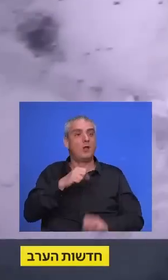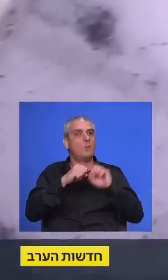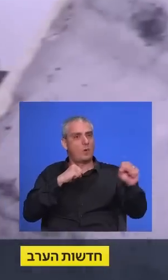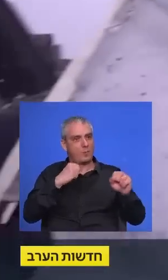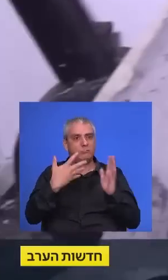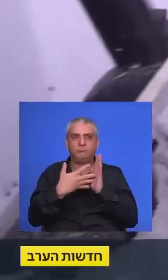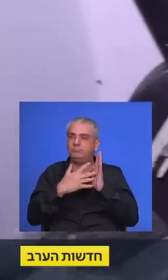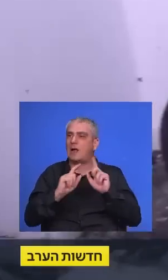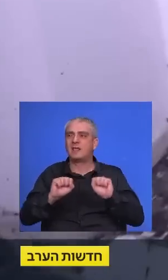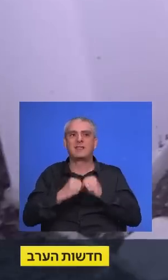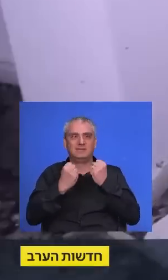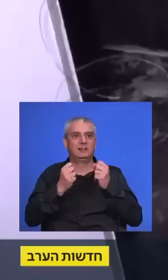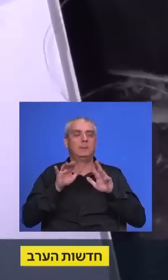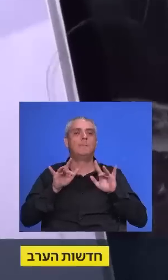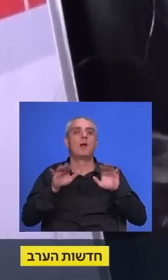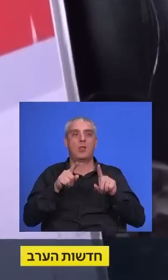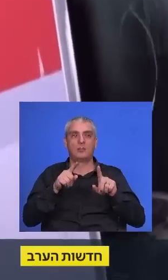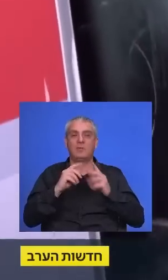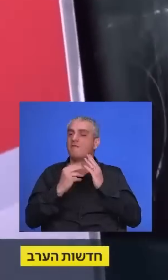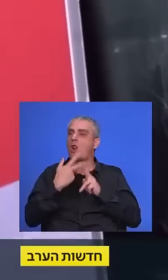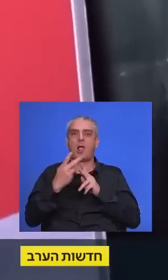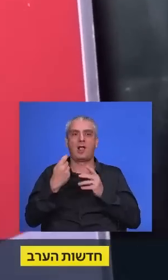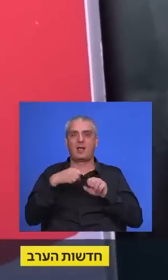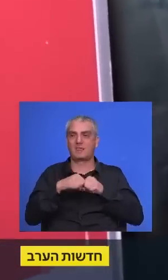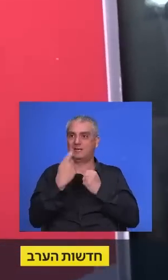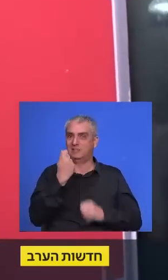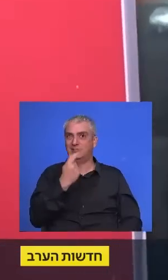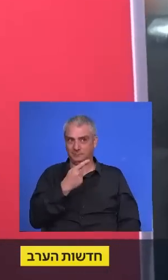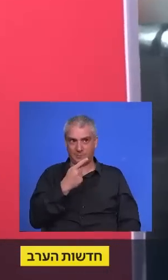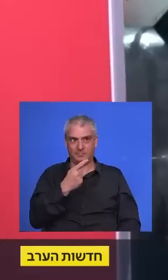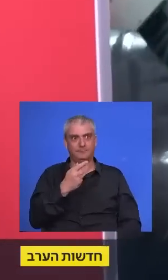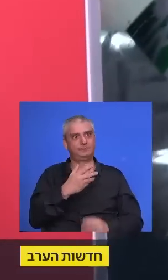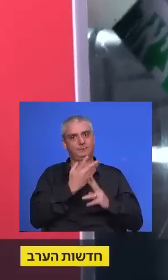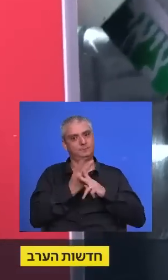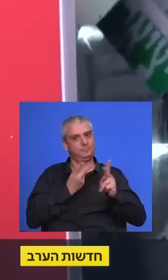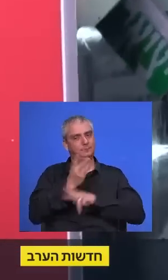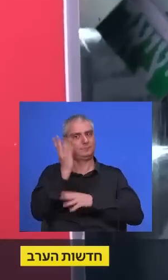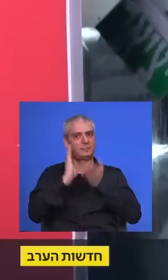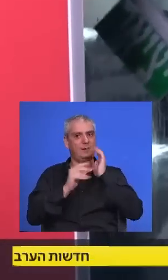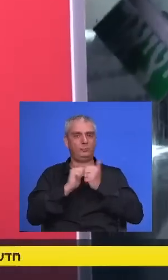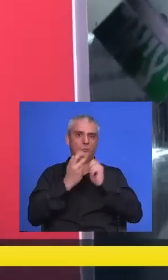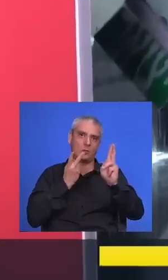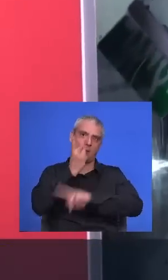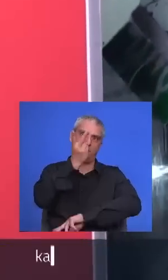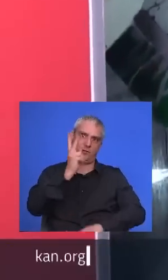נזקי השריפה במיליונים, אבל מעבר לנזק הכספי, עוד קו אדום באלימות בספורט נחצה.